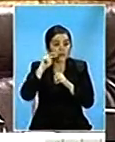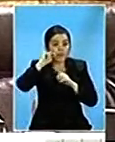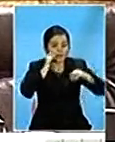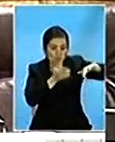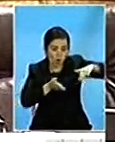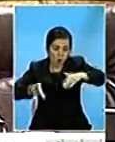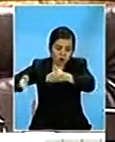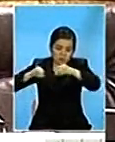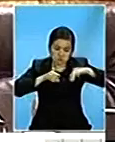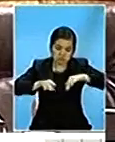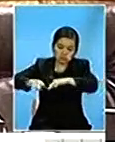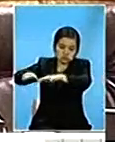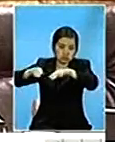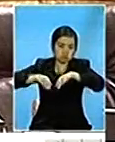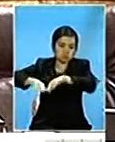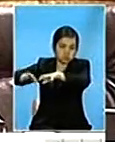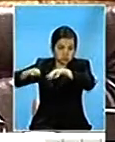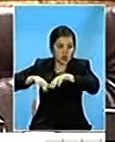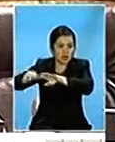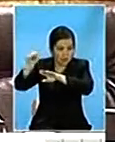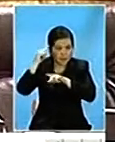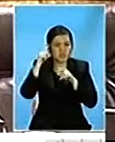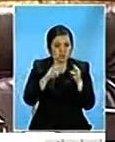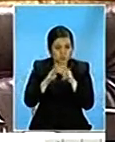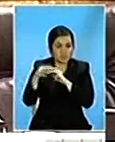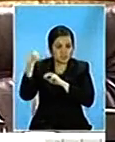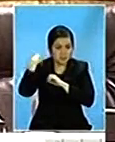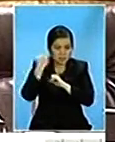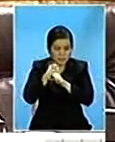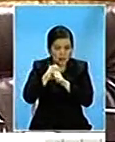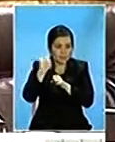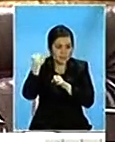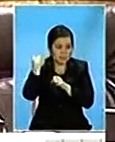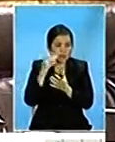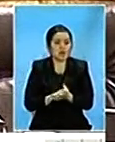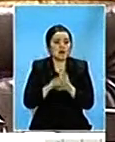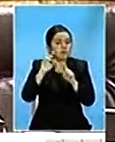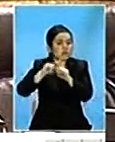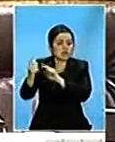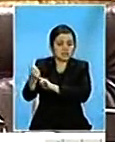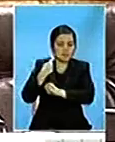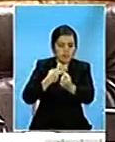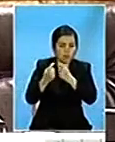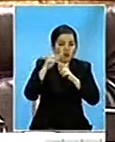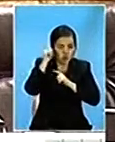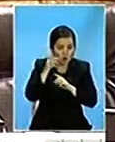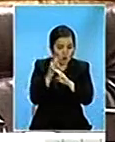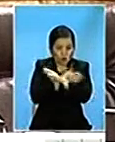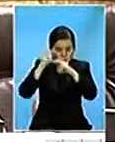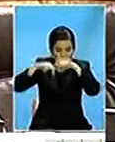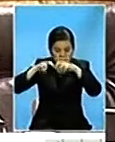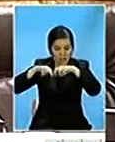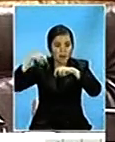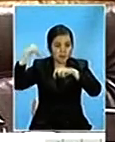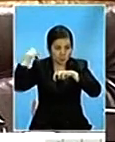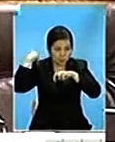ชื่อมให้ไปลงน้ำก่ำโดยตรงนั่นก็เป็นอีกแนวทางหนึ่งทั้งนี้ทั้งนั้นผมว่าการจะตอบโจทย์ทั้งหมดจะต้องมีการศึกษานะครับงั้น